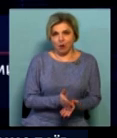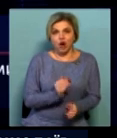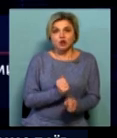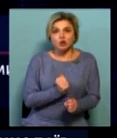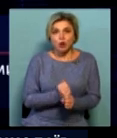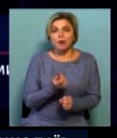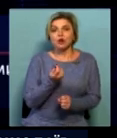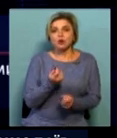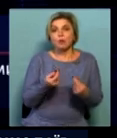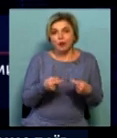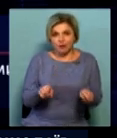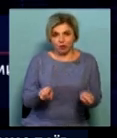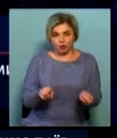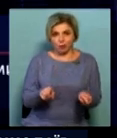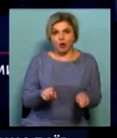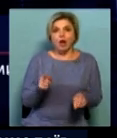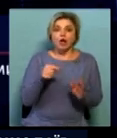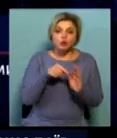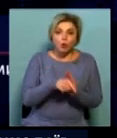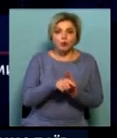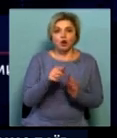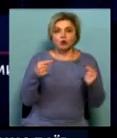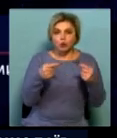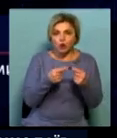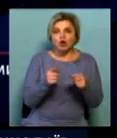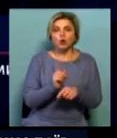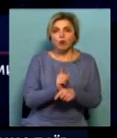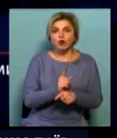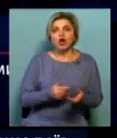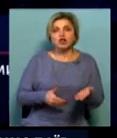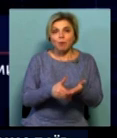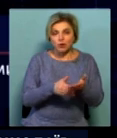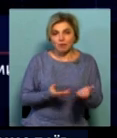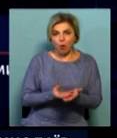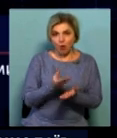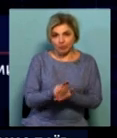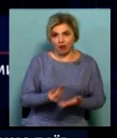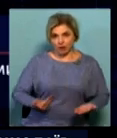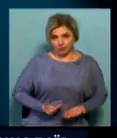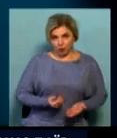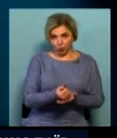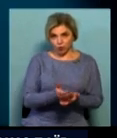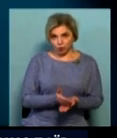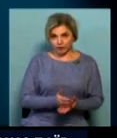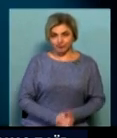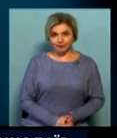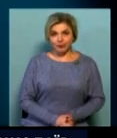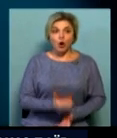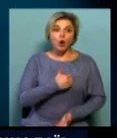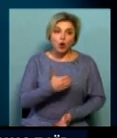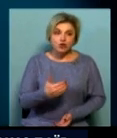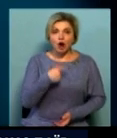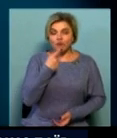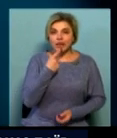Зробили її трошки по-інакшому, тобто чітко зарегульований спосіб оплати житлово-комунальних послуг. Хоча